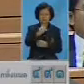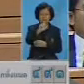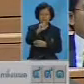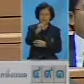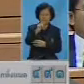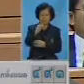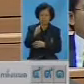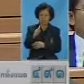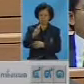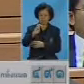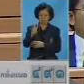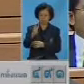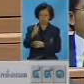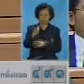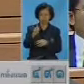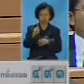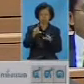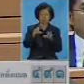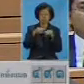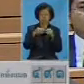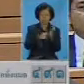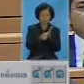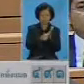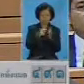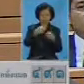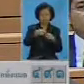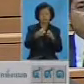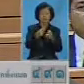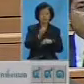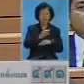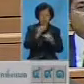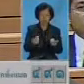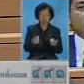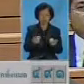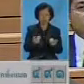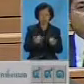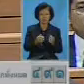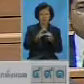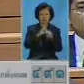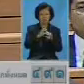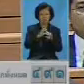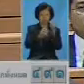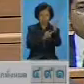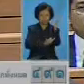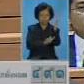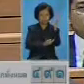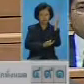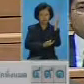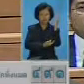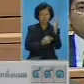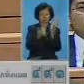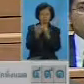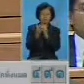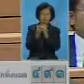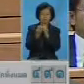เราต้องยอมรับว่าการแก้ไขปัญหาวันนี้เกี่ยวกับยางพารานี่มีความล้มเหล